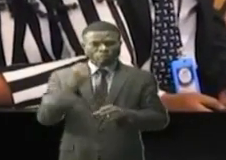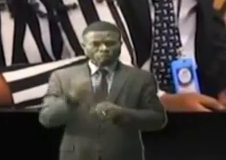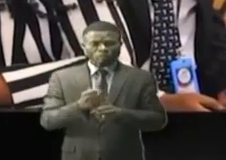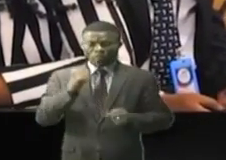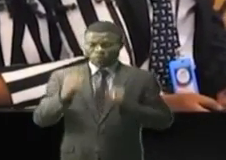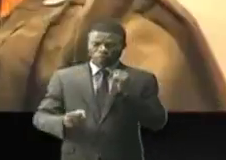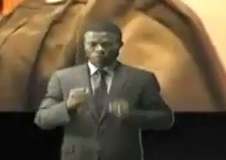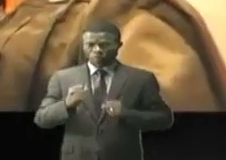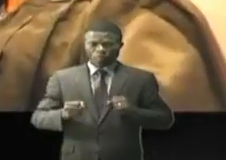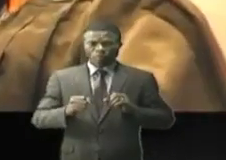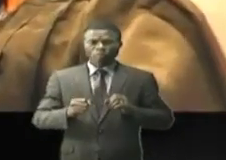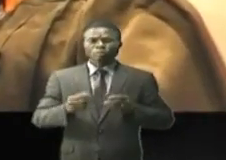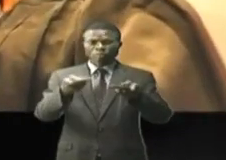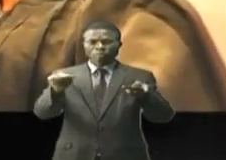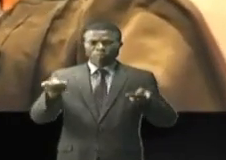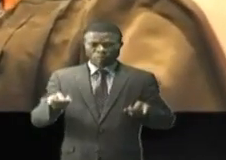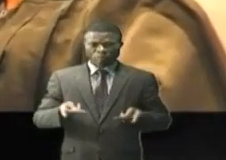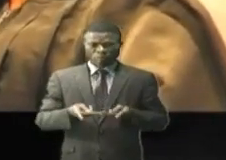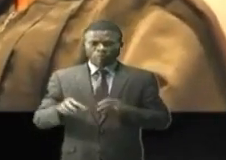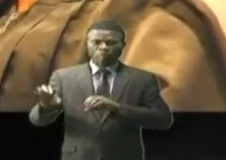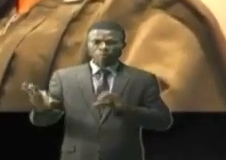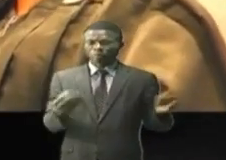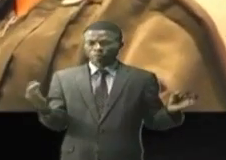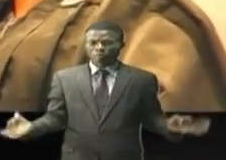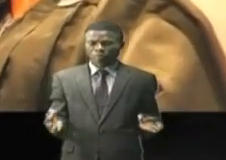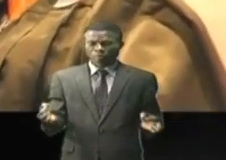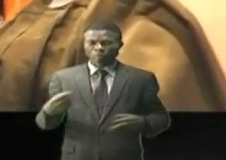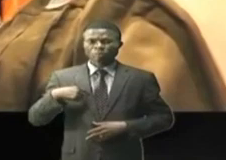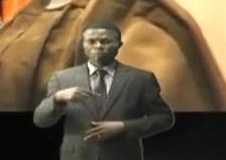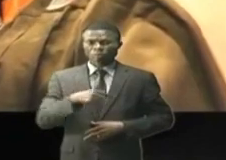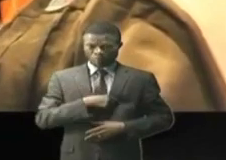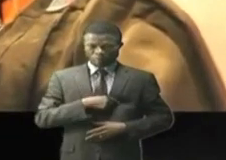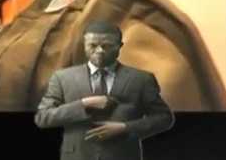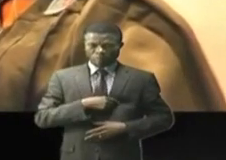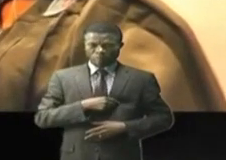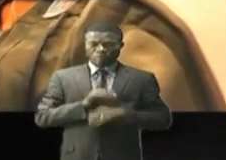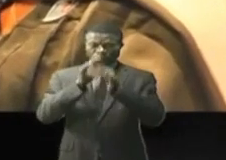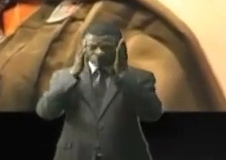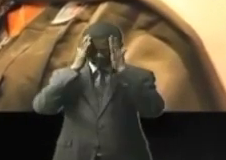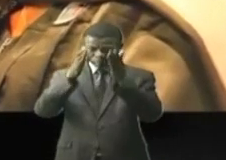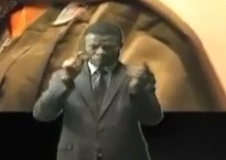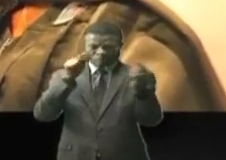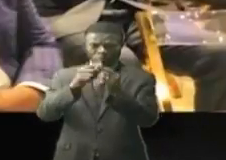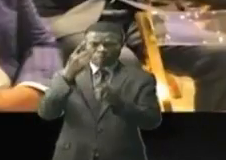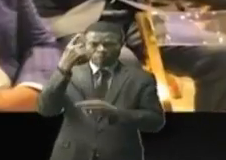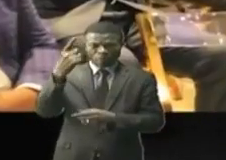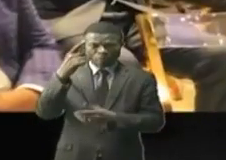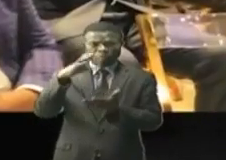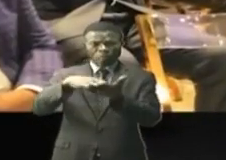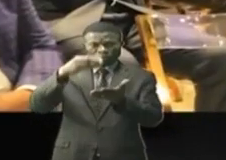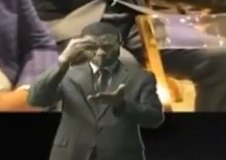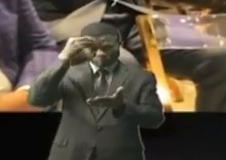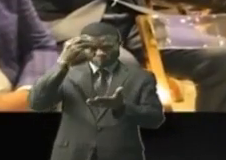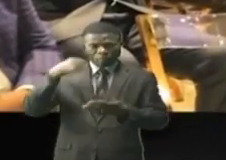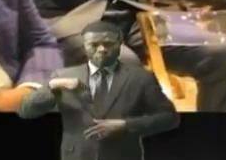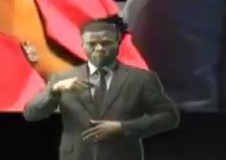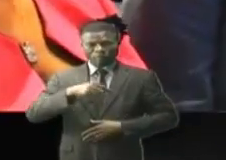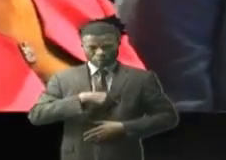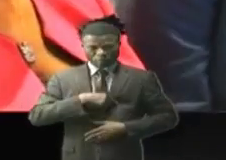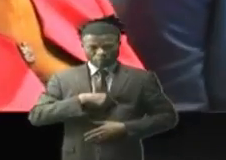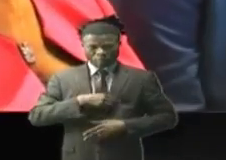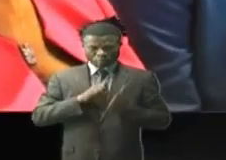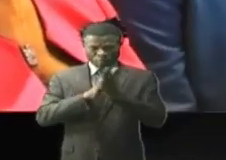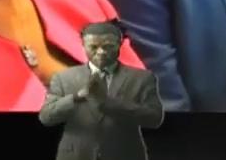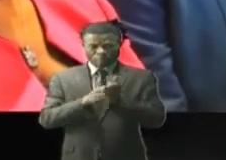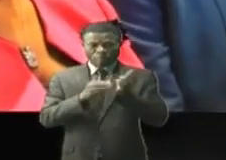d'effort, au lieu des futilités, nous sommes restés focalisés vers un objectif, apprendre. Nous sommes entrés à